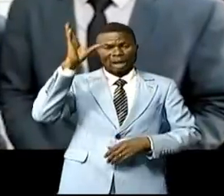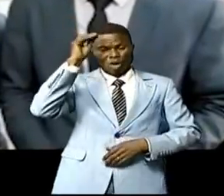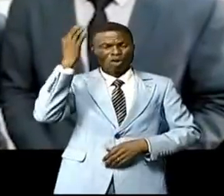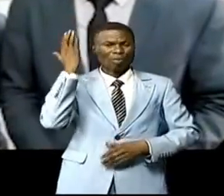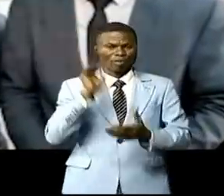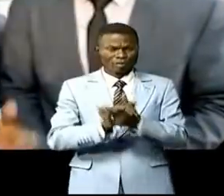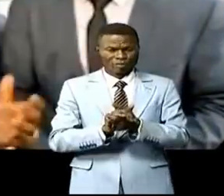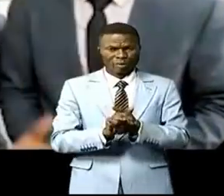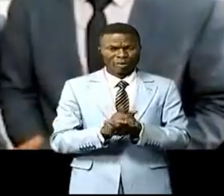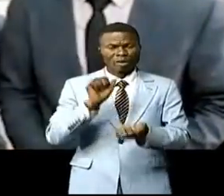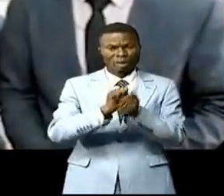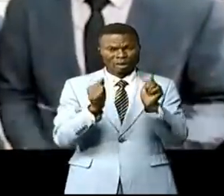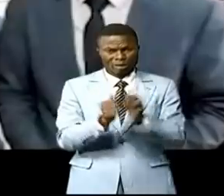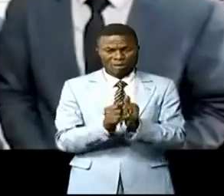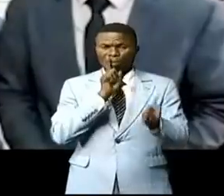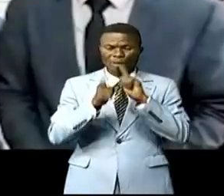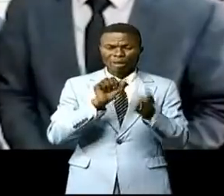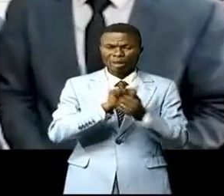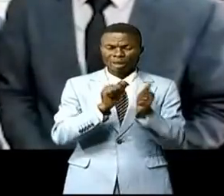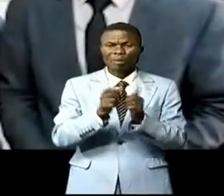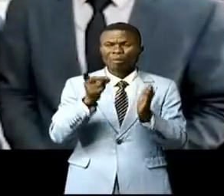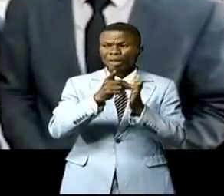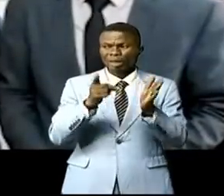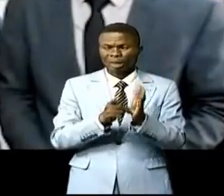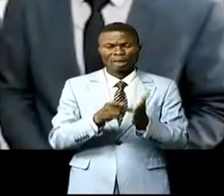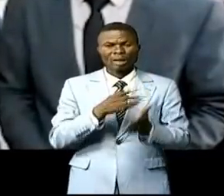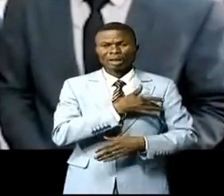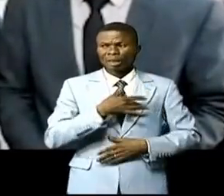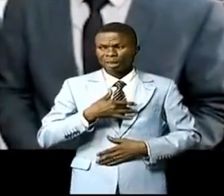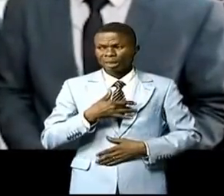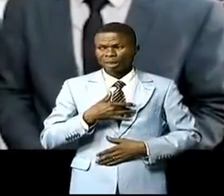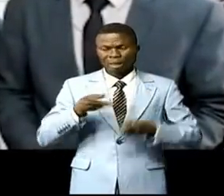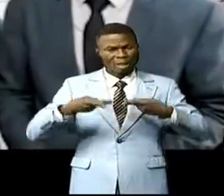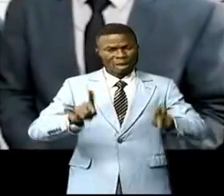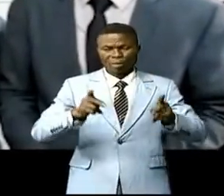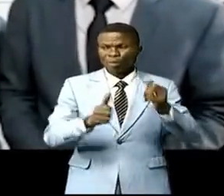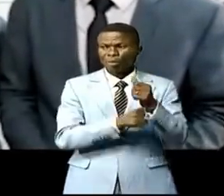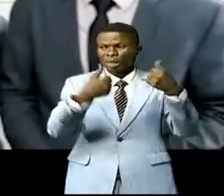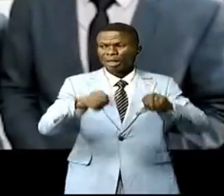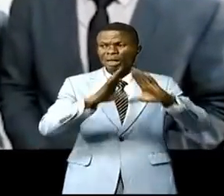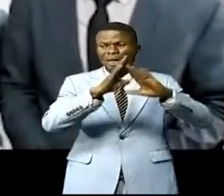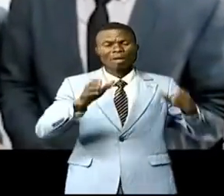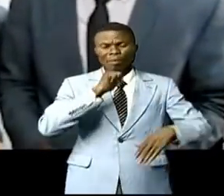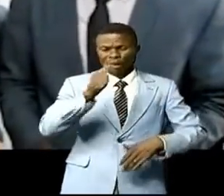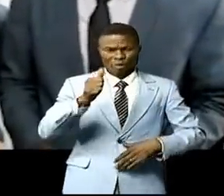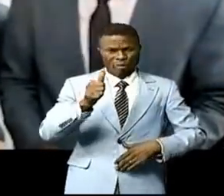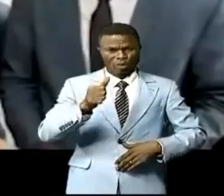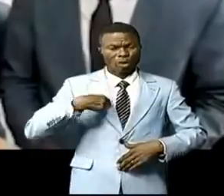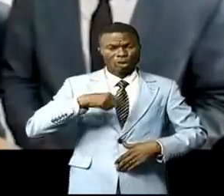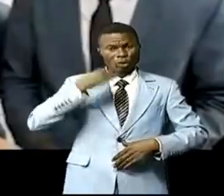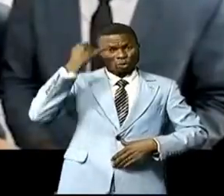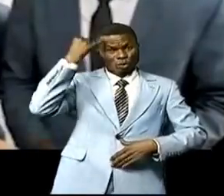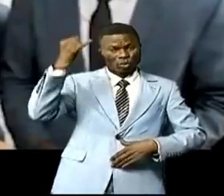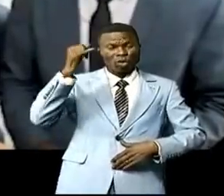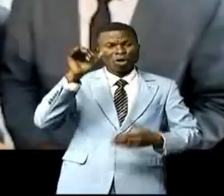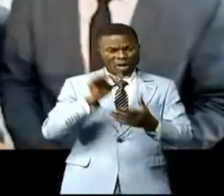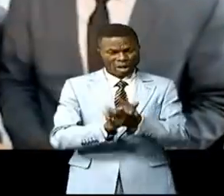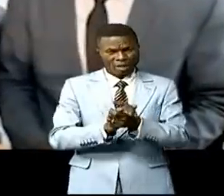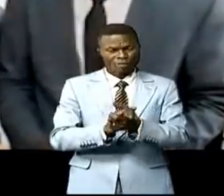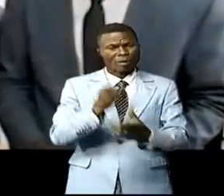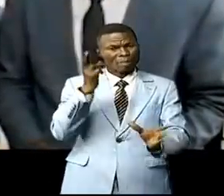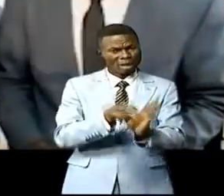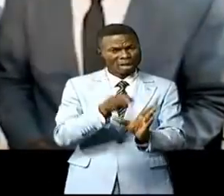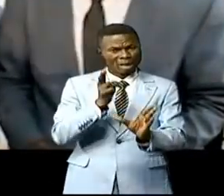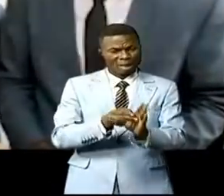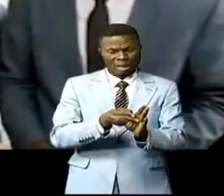Et on est ancré sur un principe qu'on appelle « ne laisser personne pour compte ». Et nous pensons que les femmes handicapées sont les